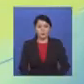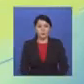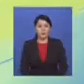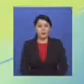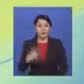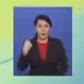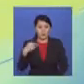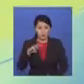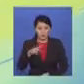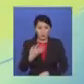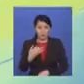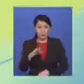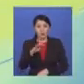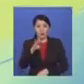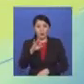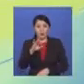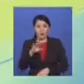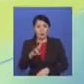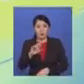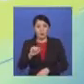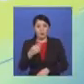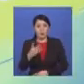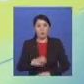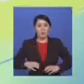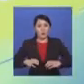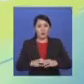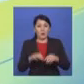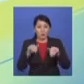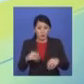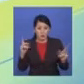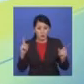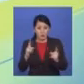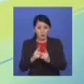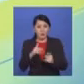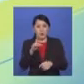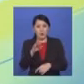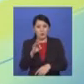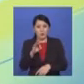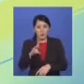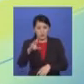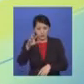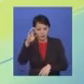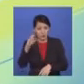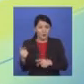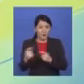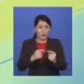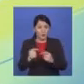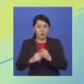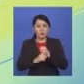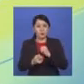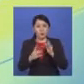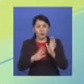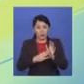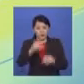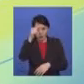Президент Касым Жомарт Токаев Самұрық-Қазына ұлттық компаниясының басқарма төрағасын қабылдады. Ахметжан Есімов мемлекет басшысына соңғы